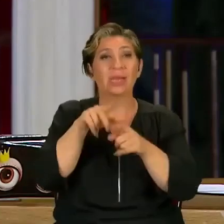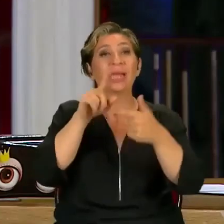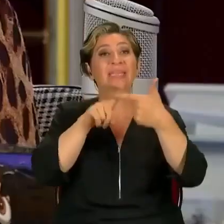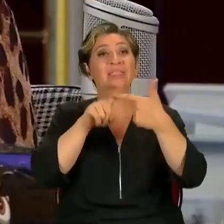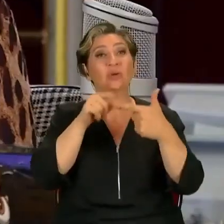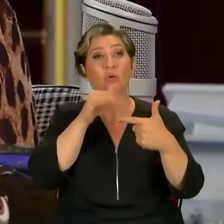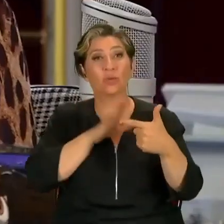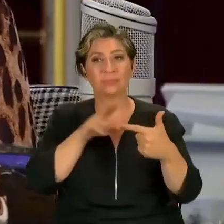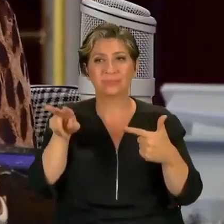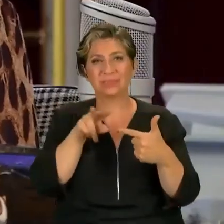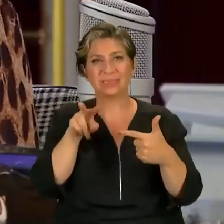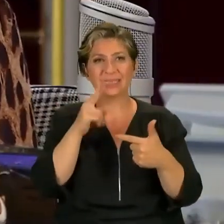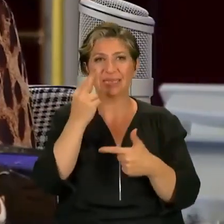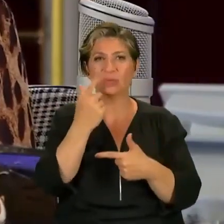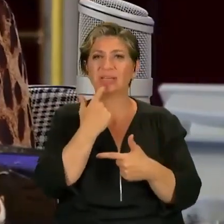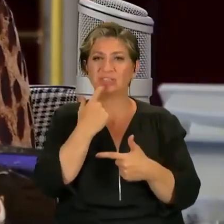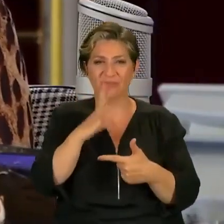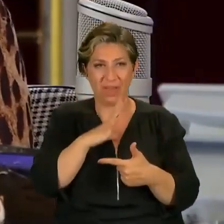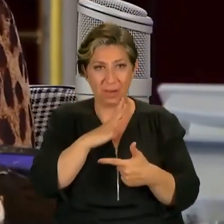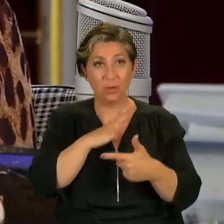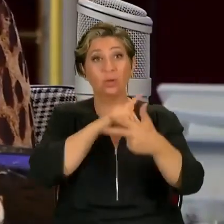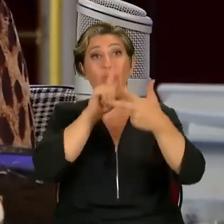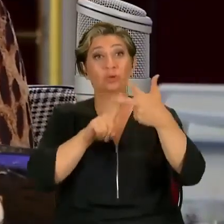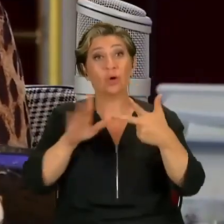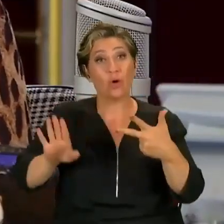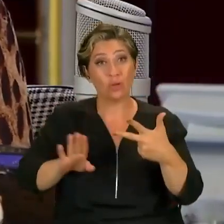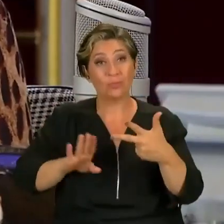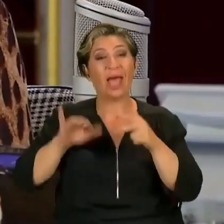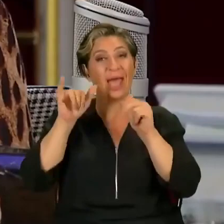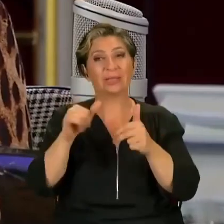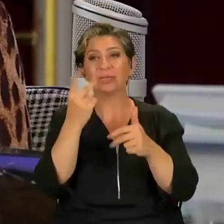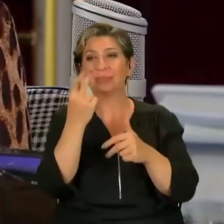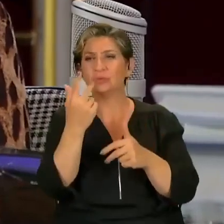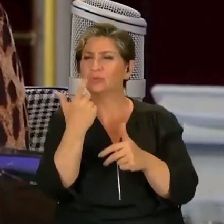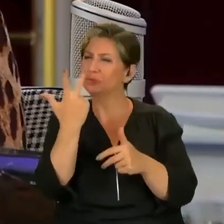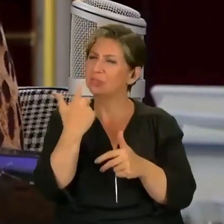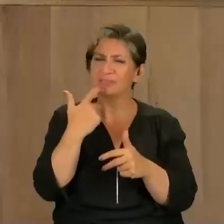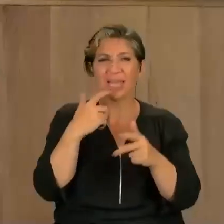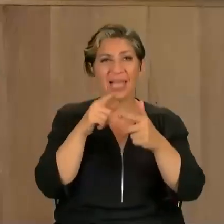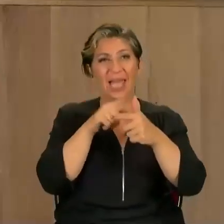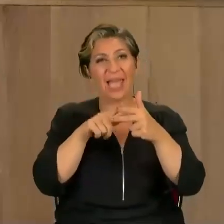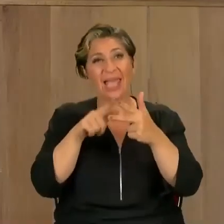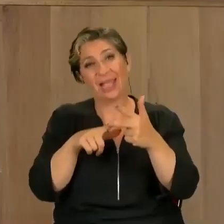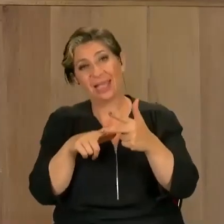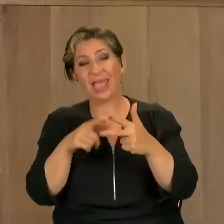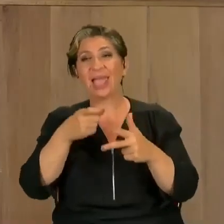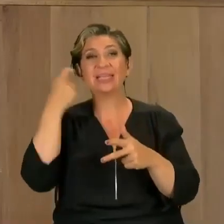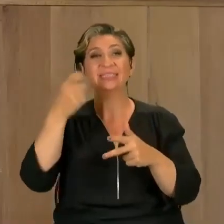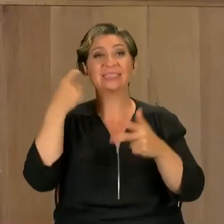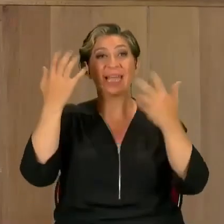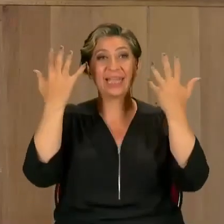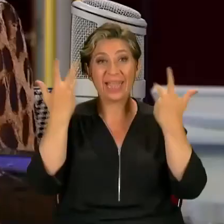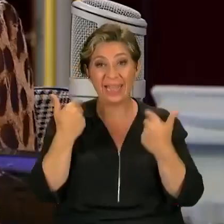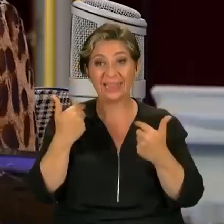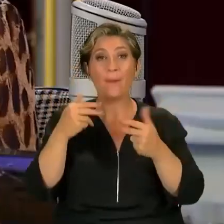oğlumla zaten arasında onun yine 2,5 yaş var. Üçüncü oğlumla da öyle 2,5-3 yaş var. Böyle arka arkaya eskiden